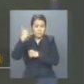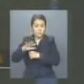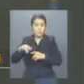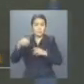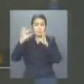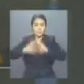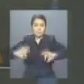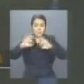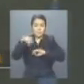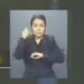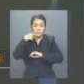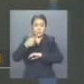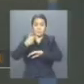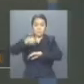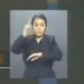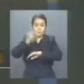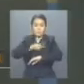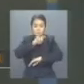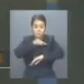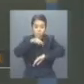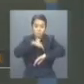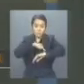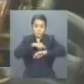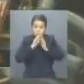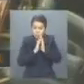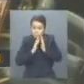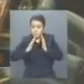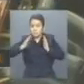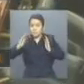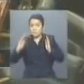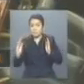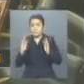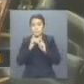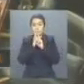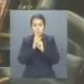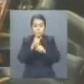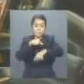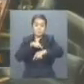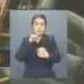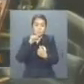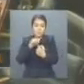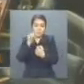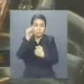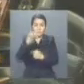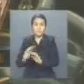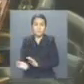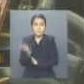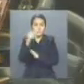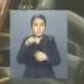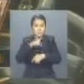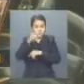ที่จะพิจารณาขยายเวลาการประชุมไปตามความเหมาะสมโดยเบื้องต้นนั้นจะยังคงประชุมในช่วงขอบเวลา3วันนี้